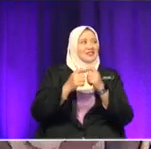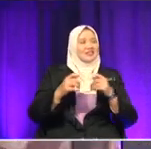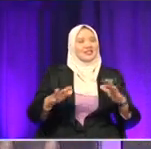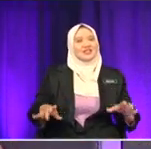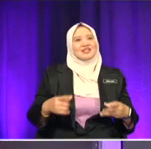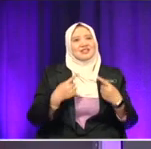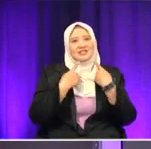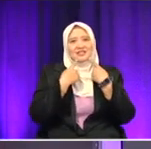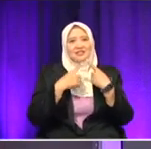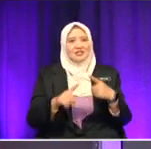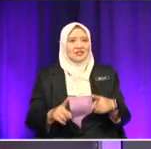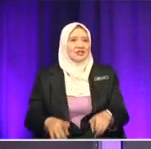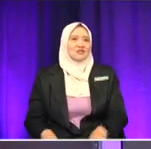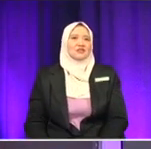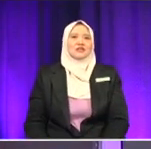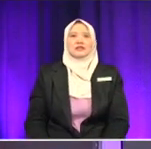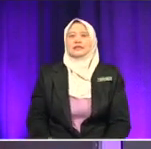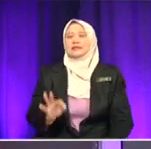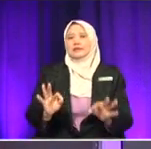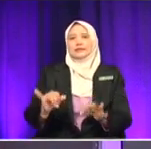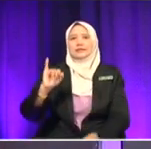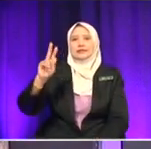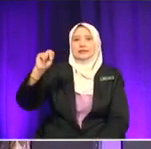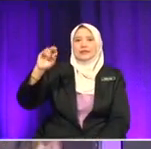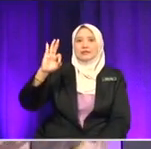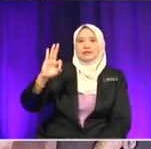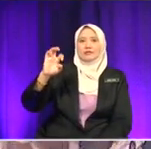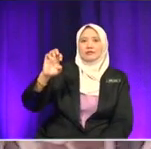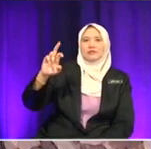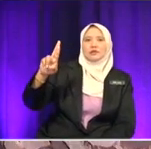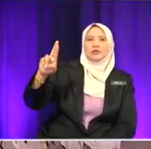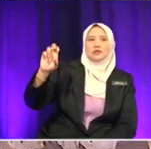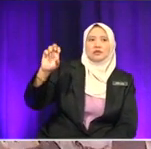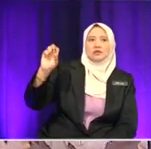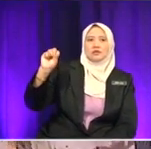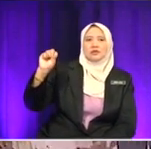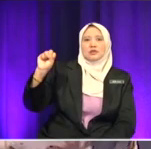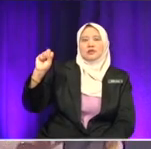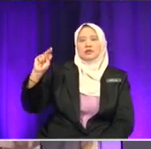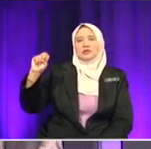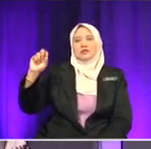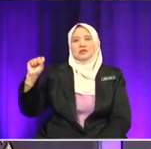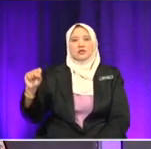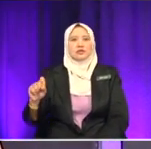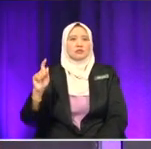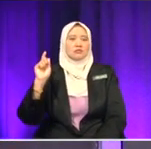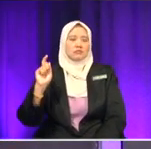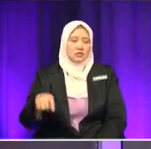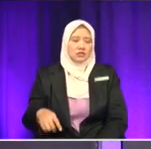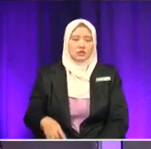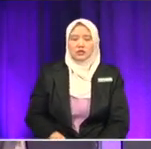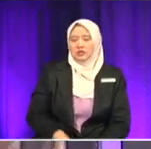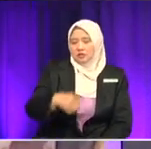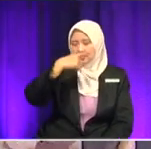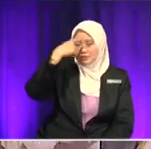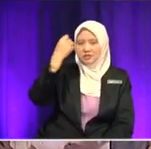Dah tahu dah jawapan. Okey, jadi ingat kan, cikgu kata inference maksudnya ia adalah memberi sebab. Dan jawapan perlu ada